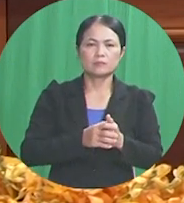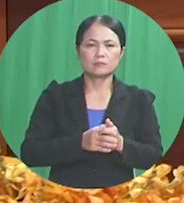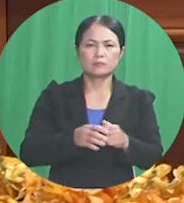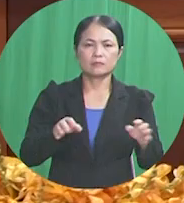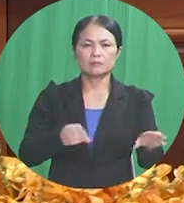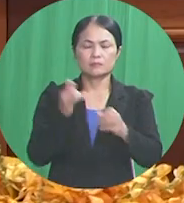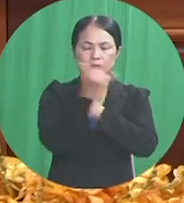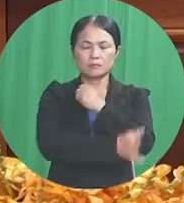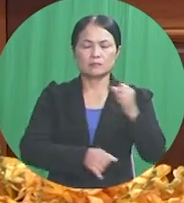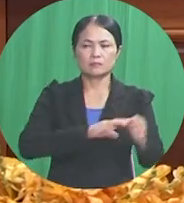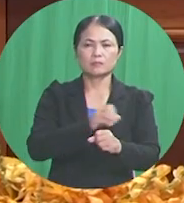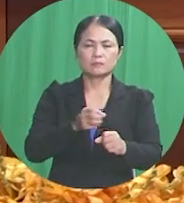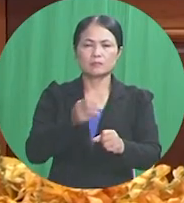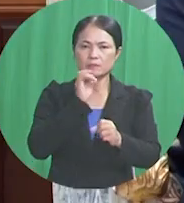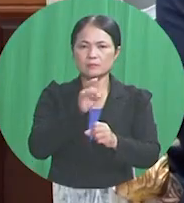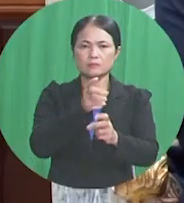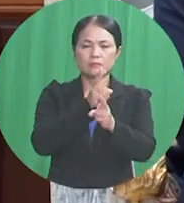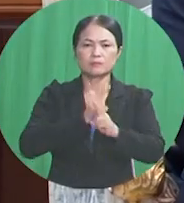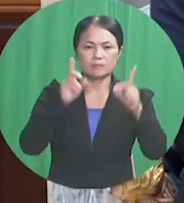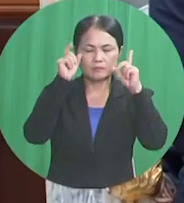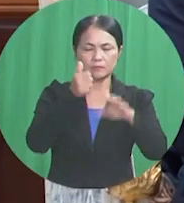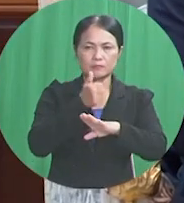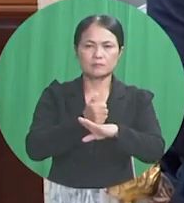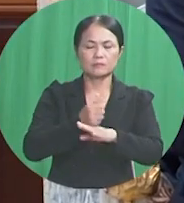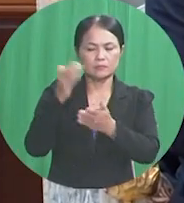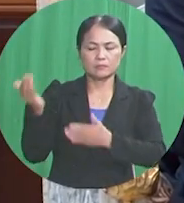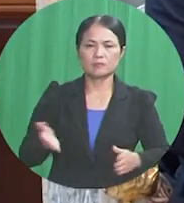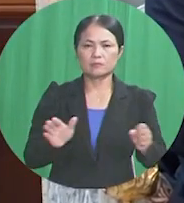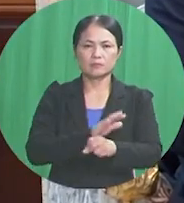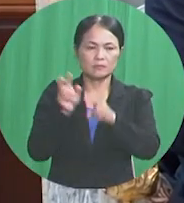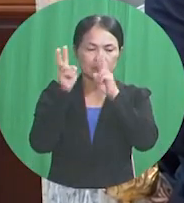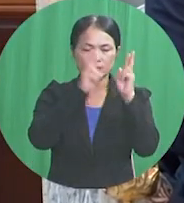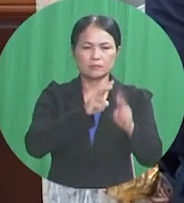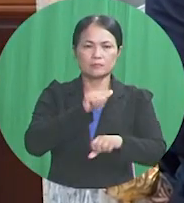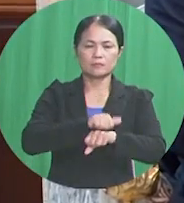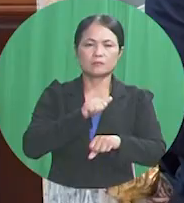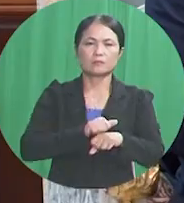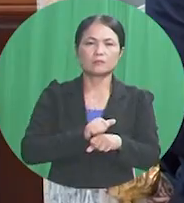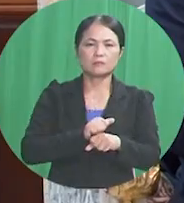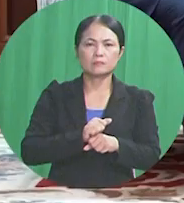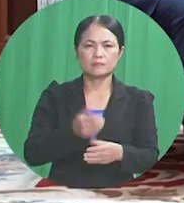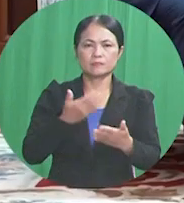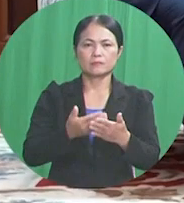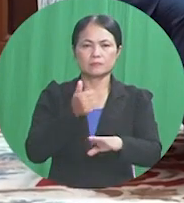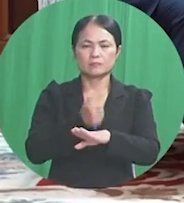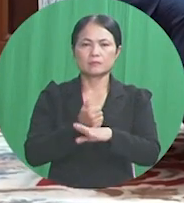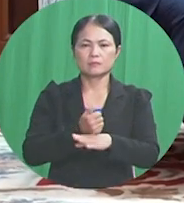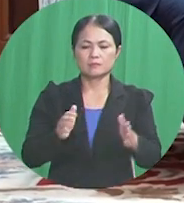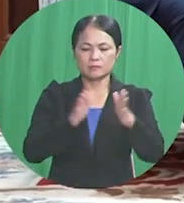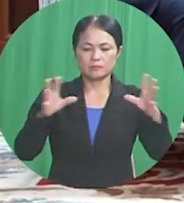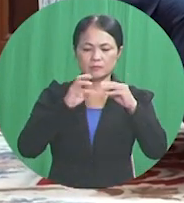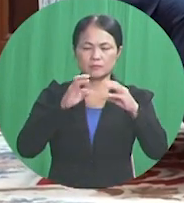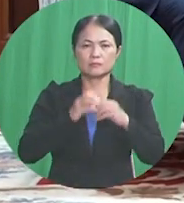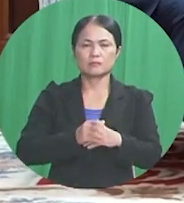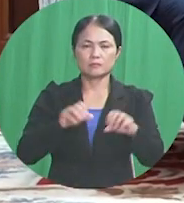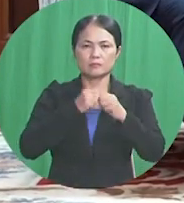ศกัมพูชีปัจจิมินเกติยูดอยอายุดอมประเทศอันเชิงหมกบำเพ็ญแกสนาการเงียขนองเนียมชีประเทศมหาสันนิบา